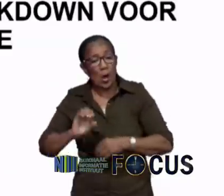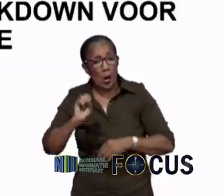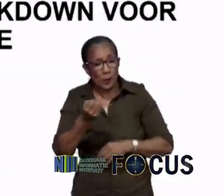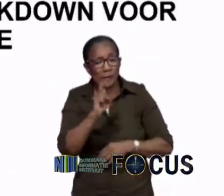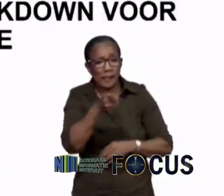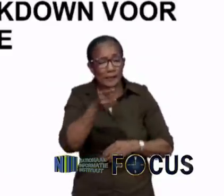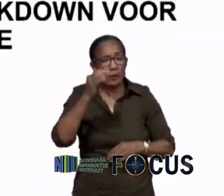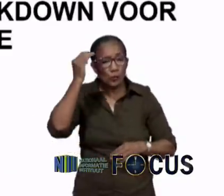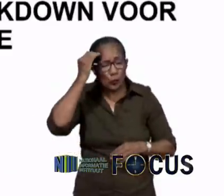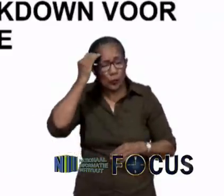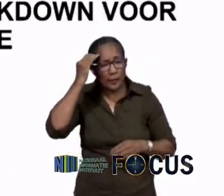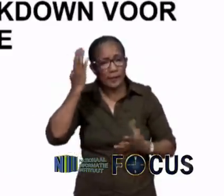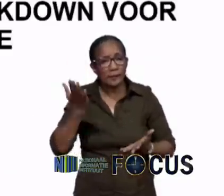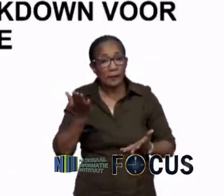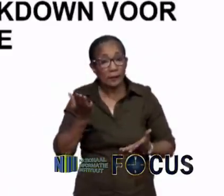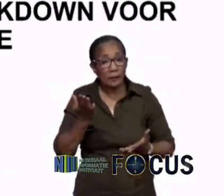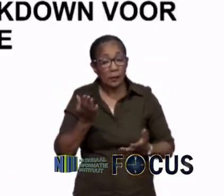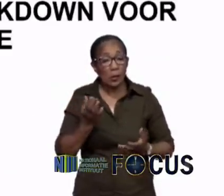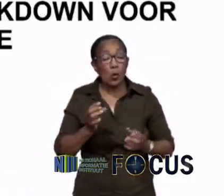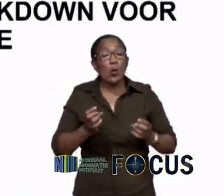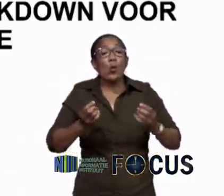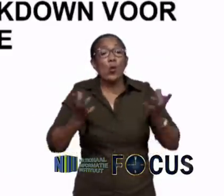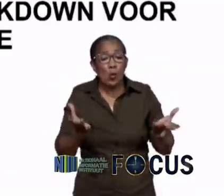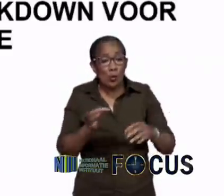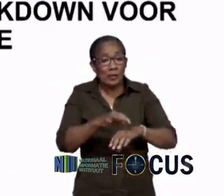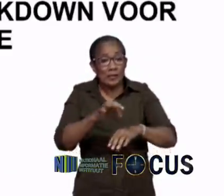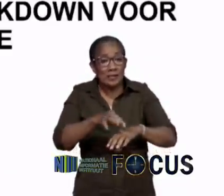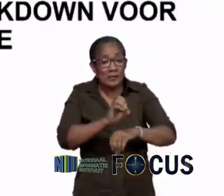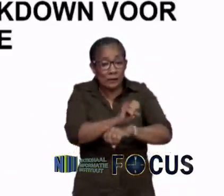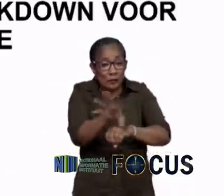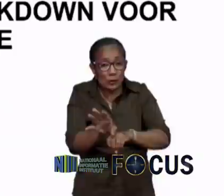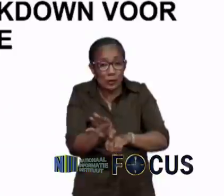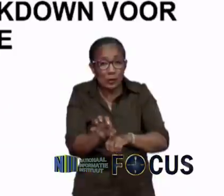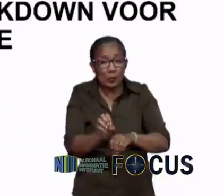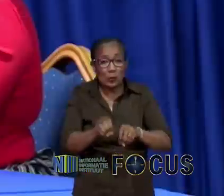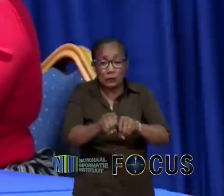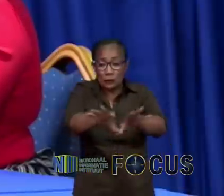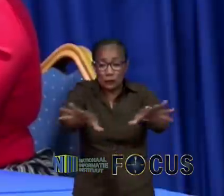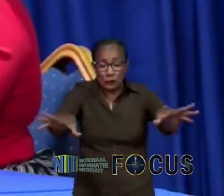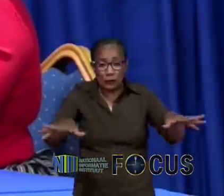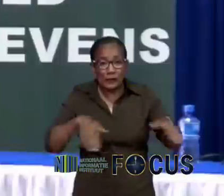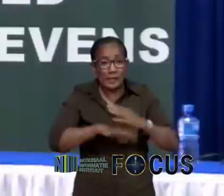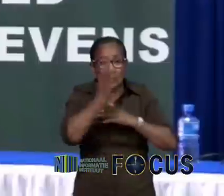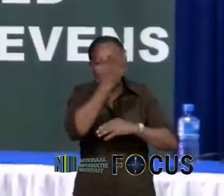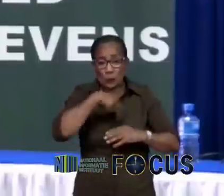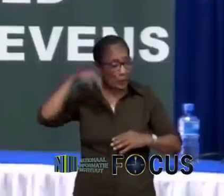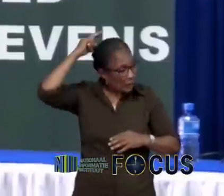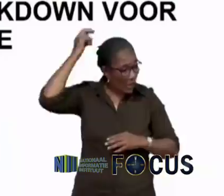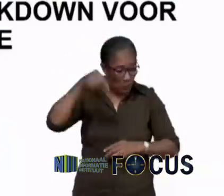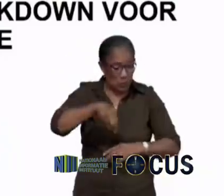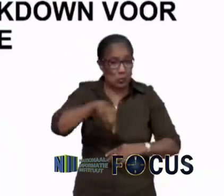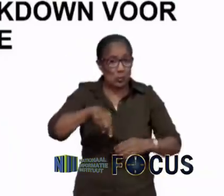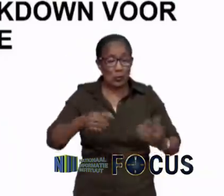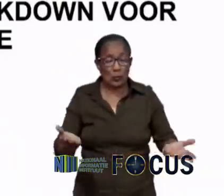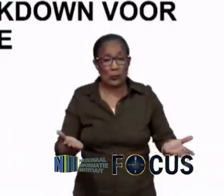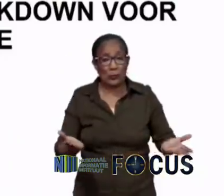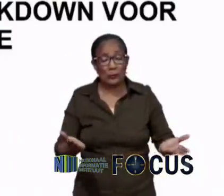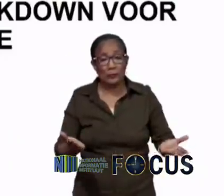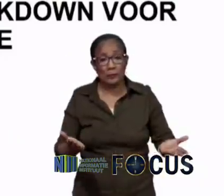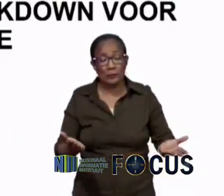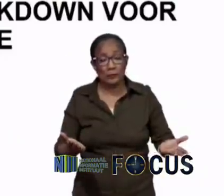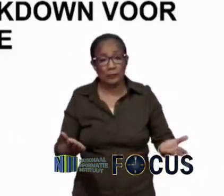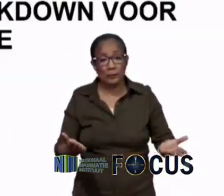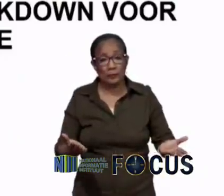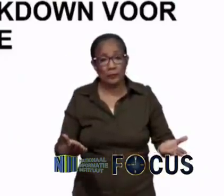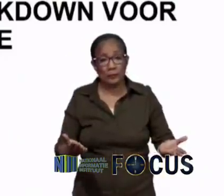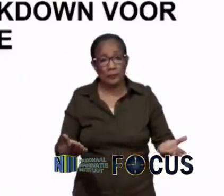of haar a siki e praat no no de in sranang. We, na somo kamo tak den